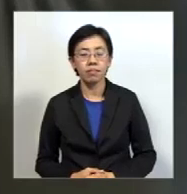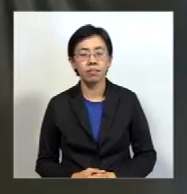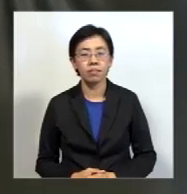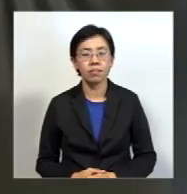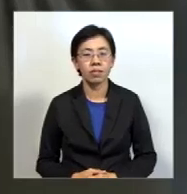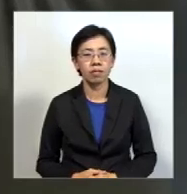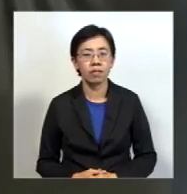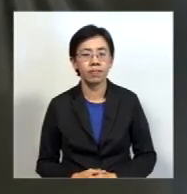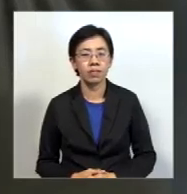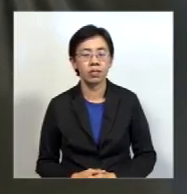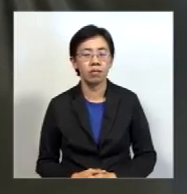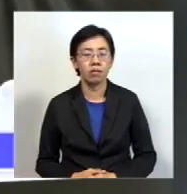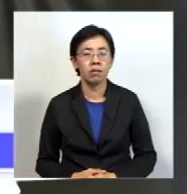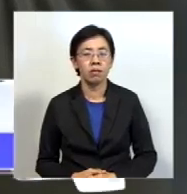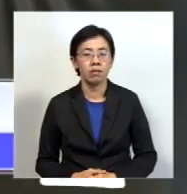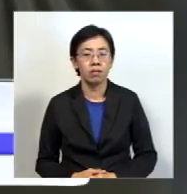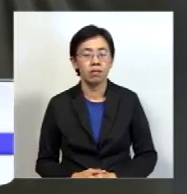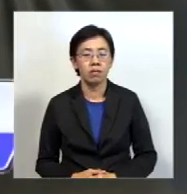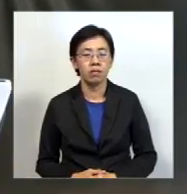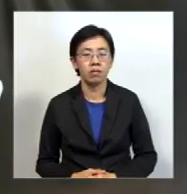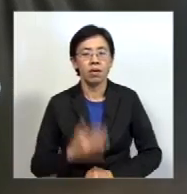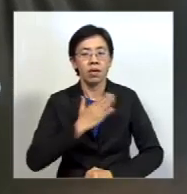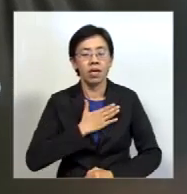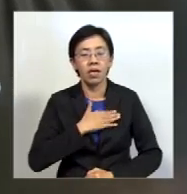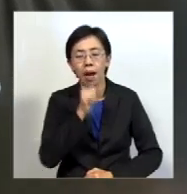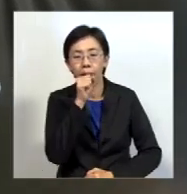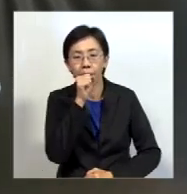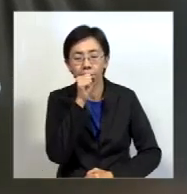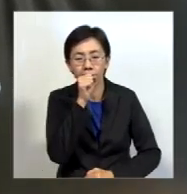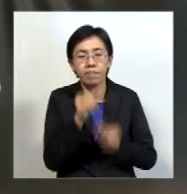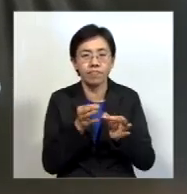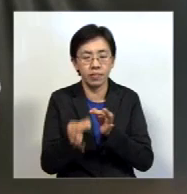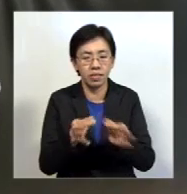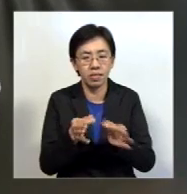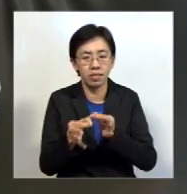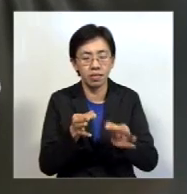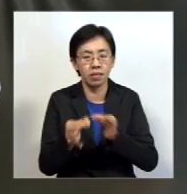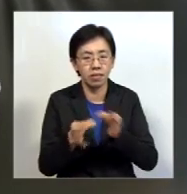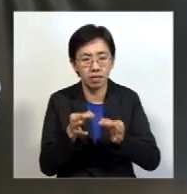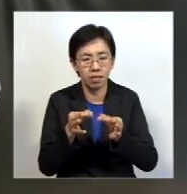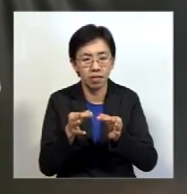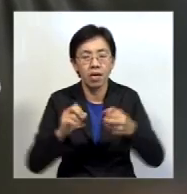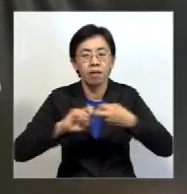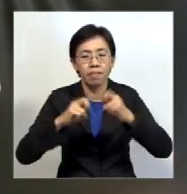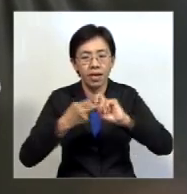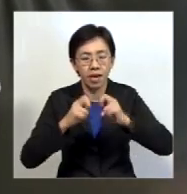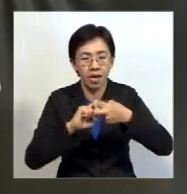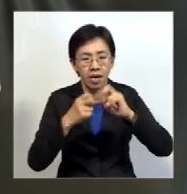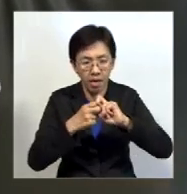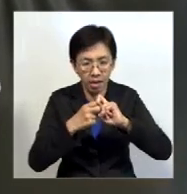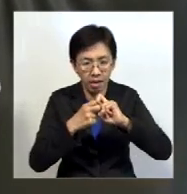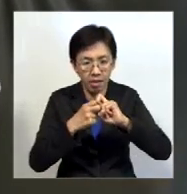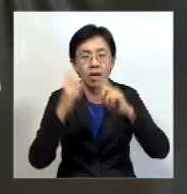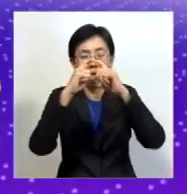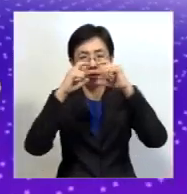ก็ขอใช้เวลาเนี่ยนะครับในการชี้แจงเกี่ยวกับเรื่องปัญหาที่เกิดขึ้นกับเรื่องของ